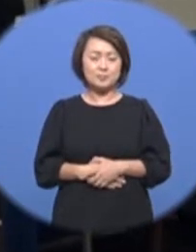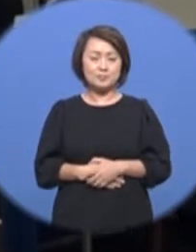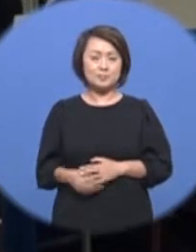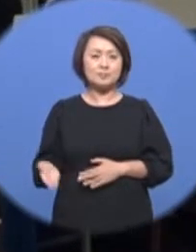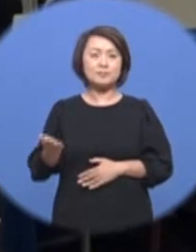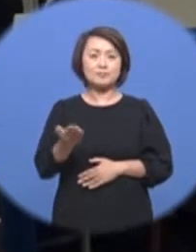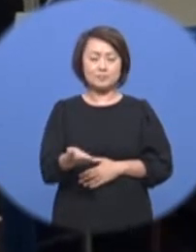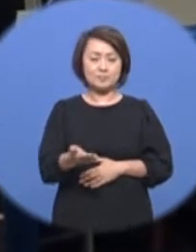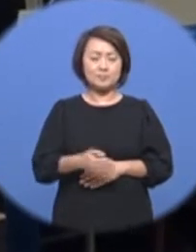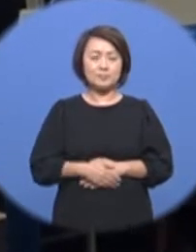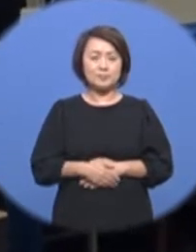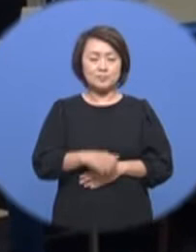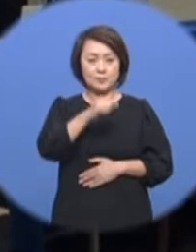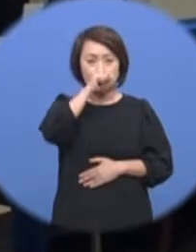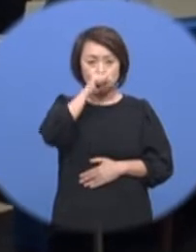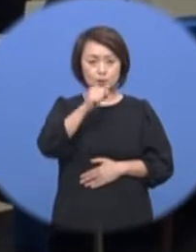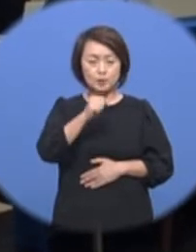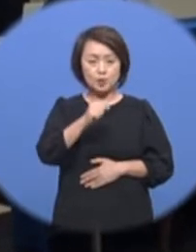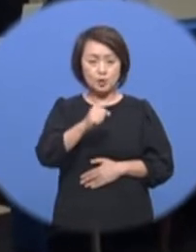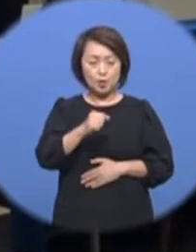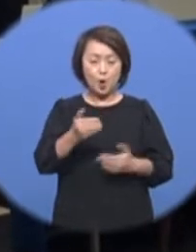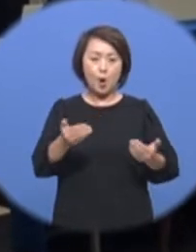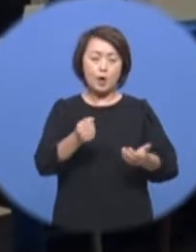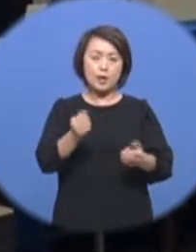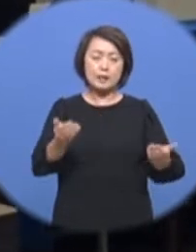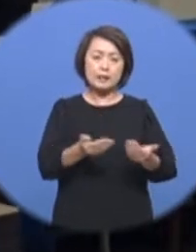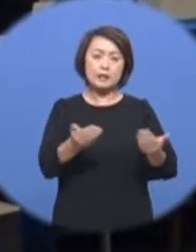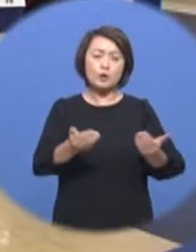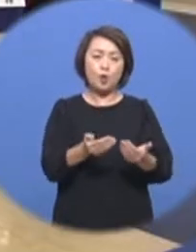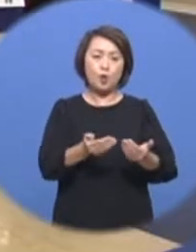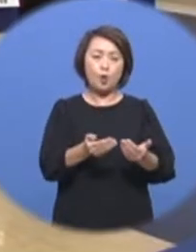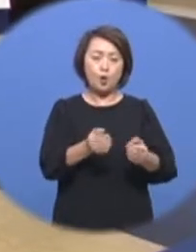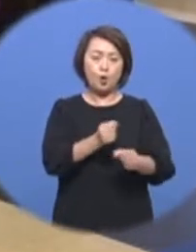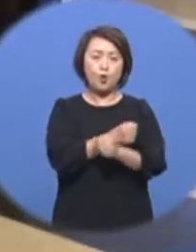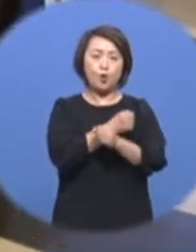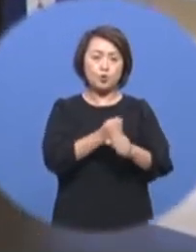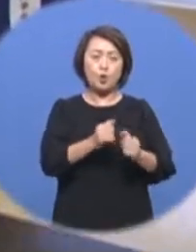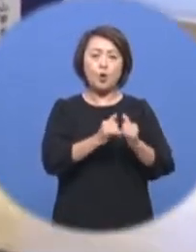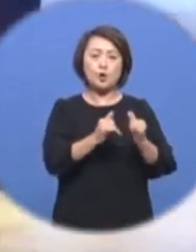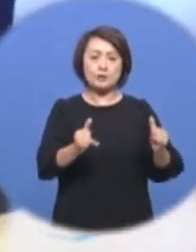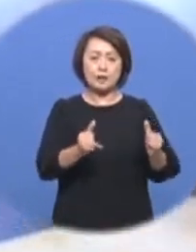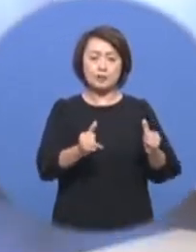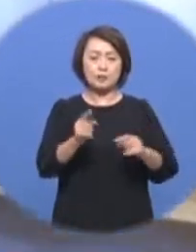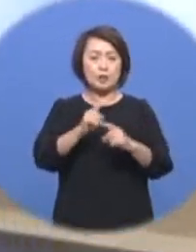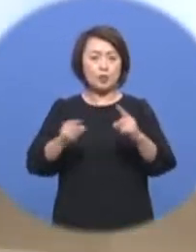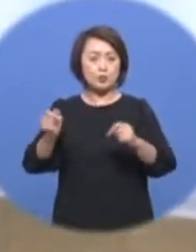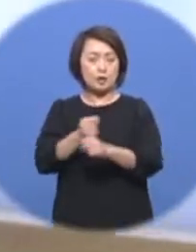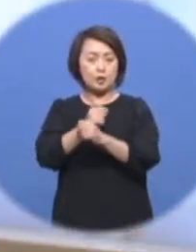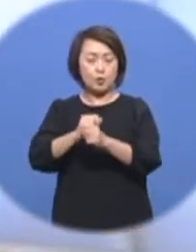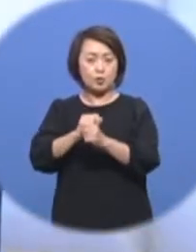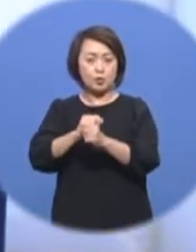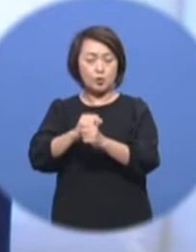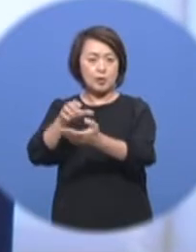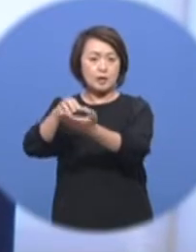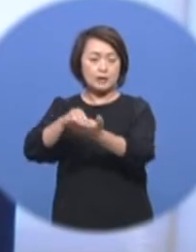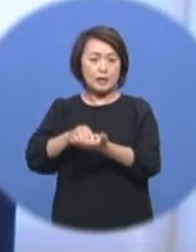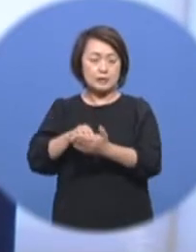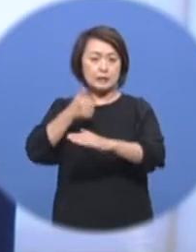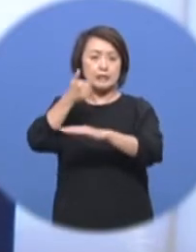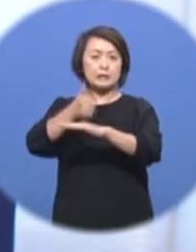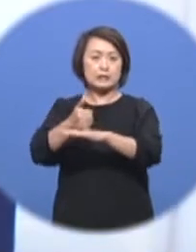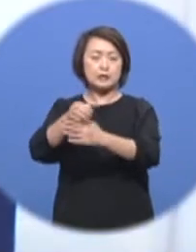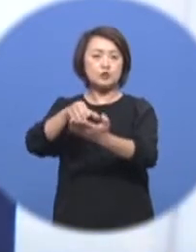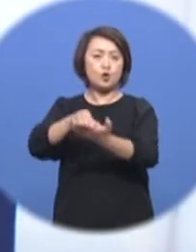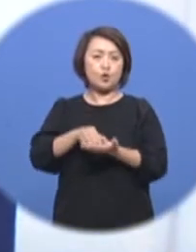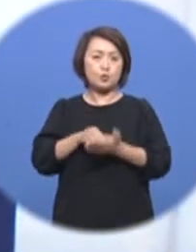続いて優秀勤労障害者として厚生労働大臣表彰を受けた西畑智和さんが紹介され